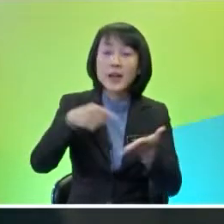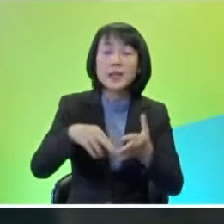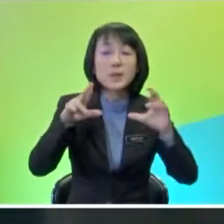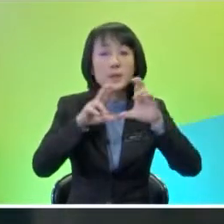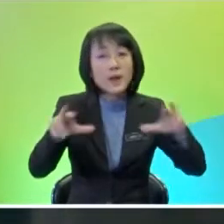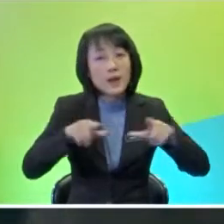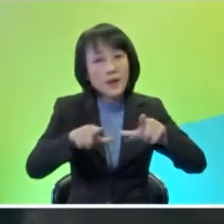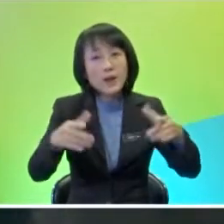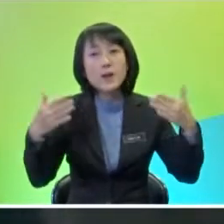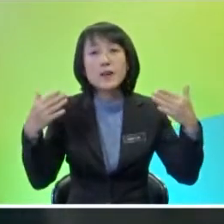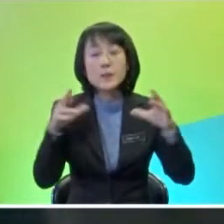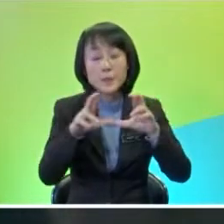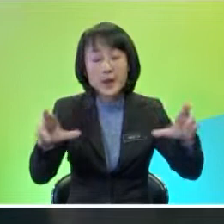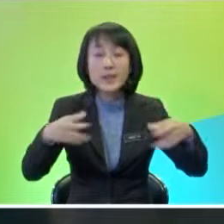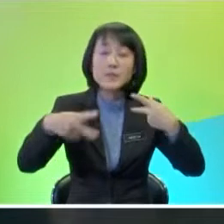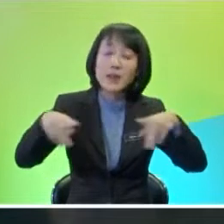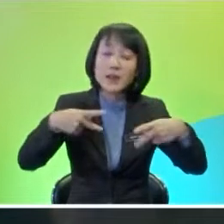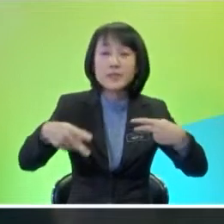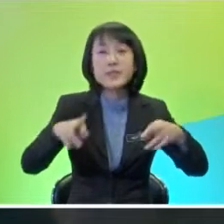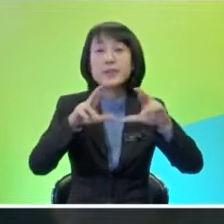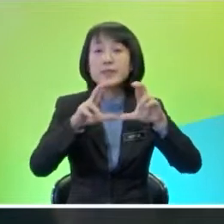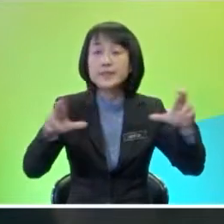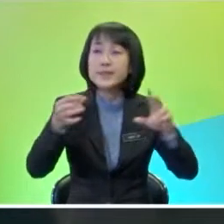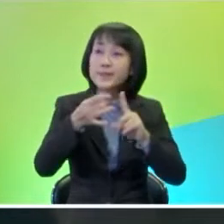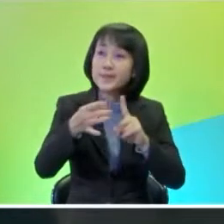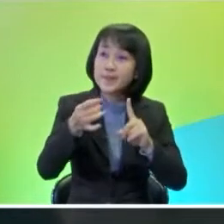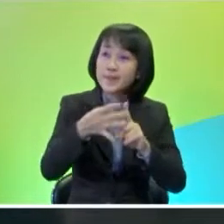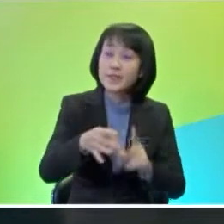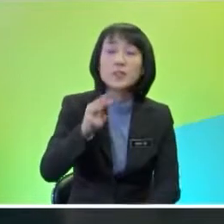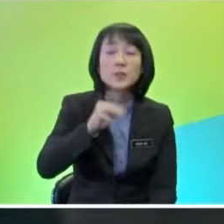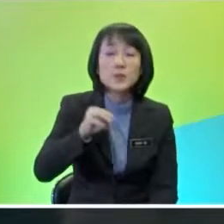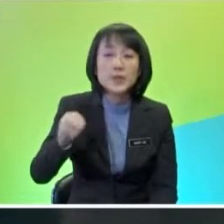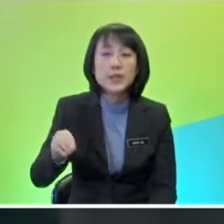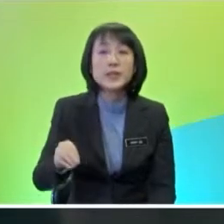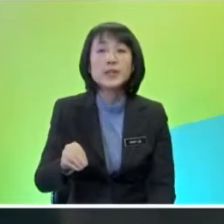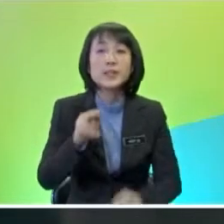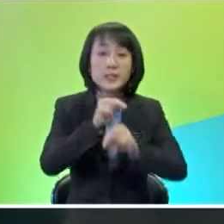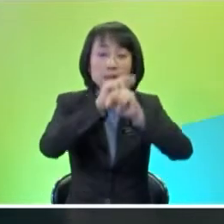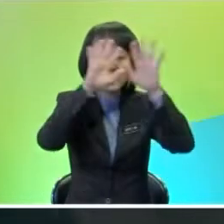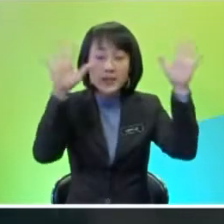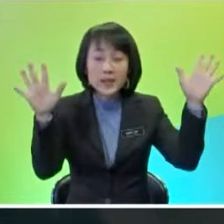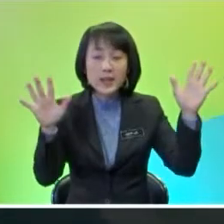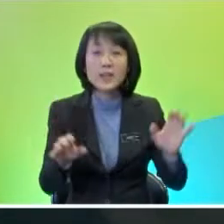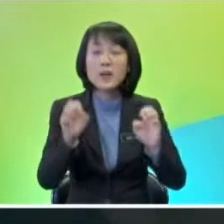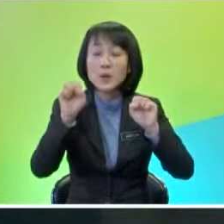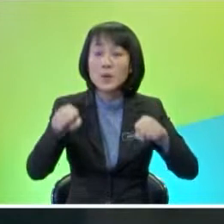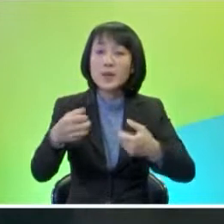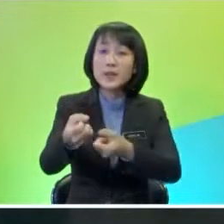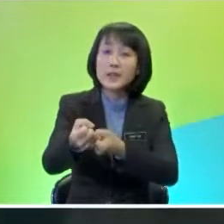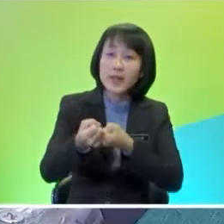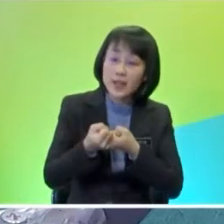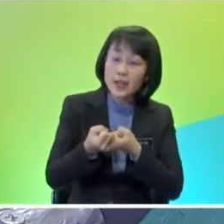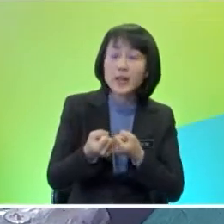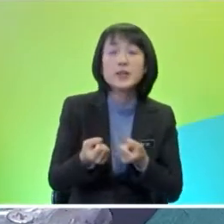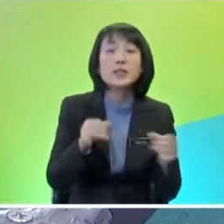plastik pemberi besi sebaik-baiknya murid-murid mesinnya tekan sama ada boleh ditarik atau tidak jenis apel kalau pemberi saja